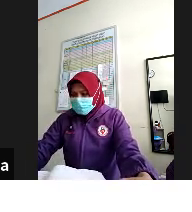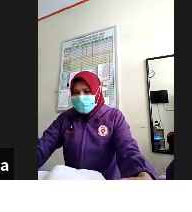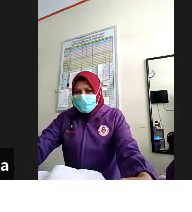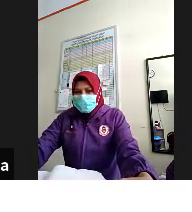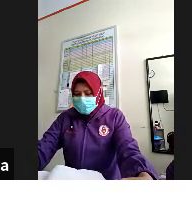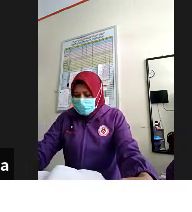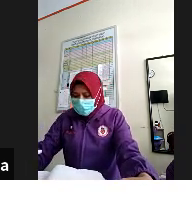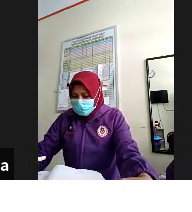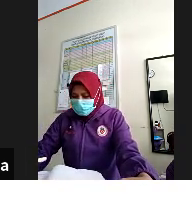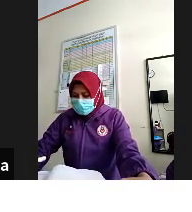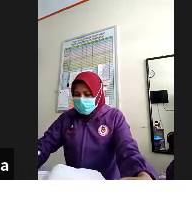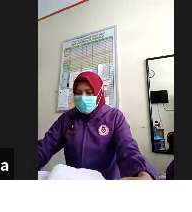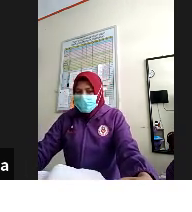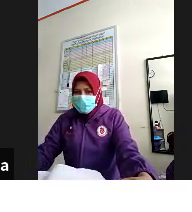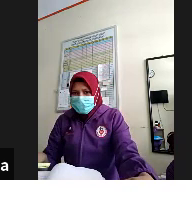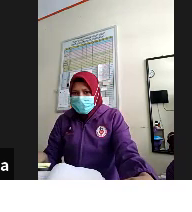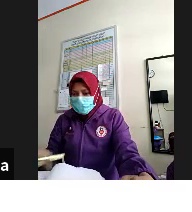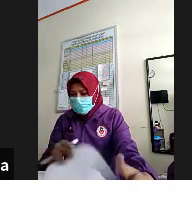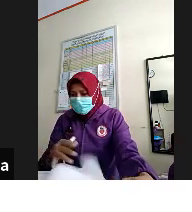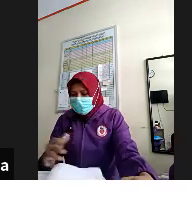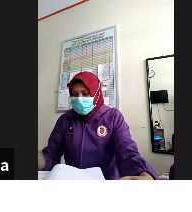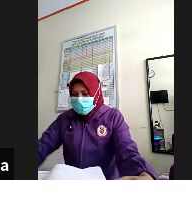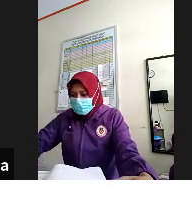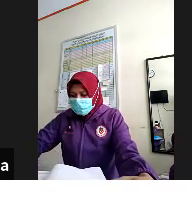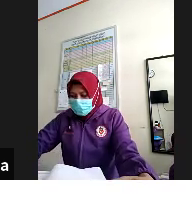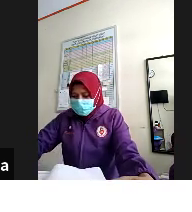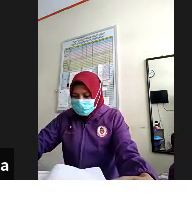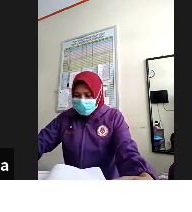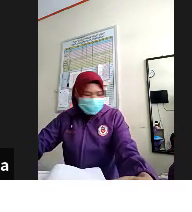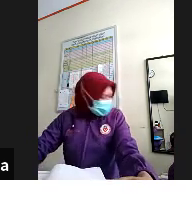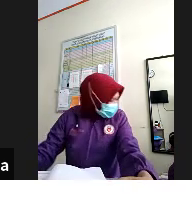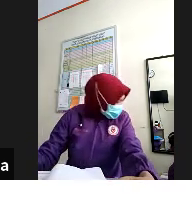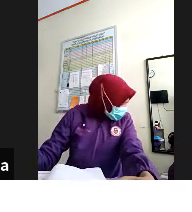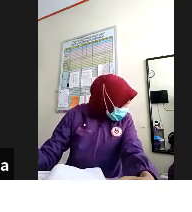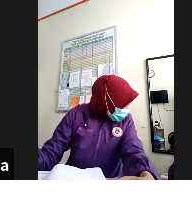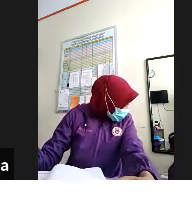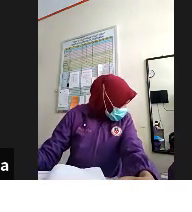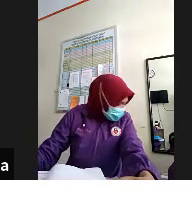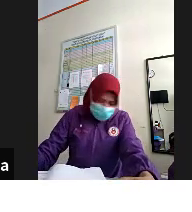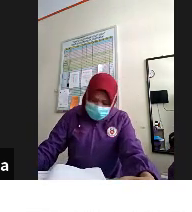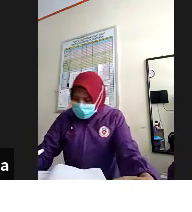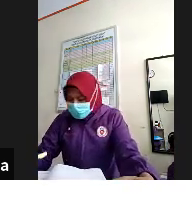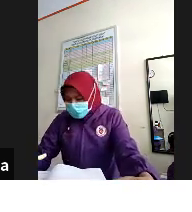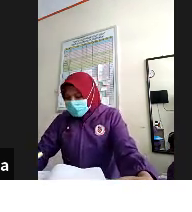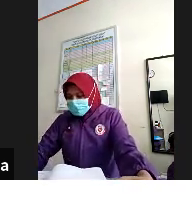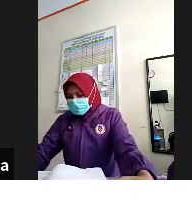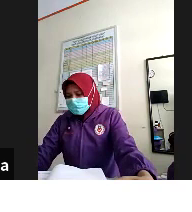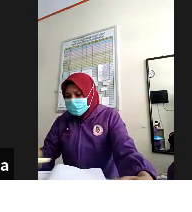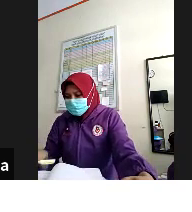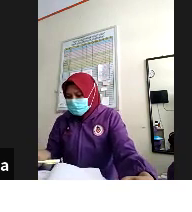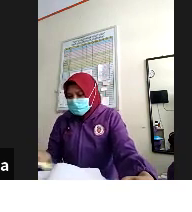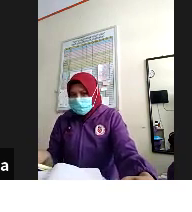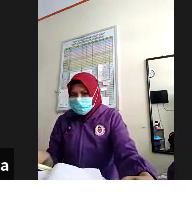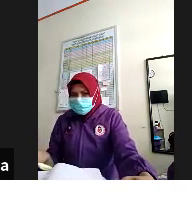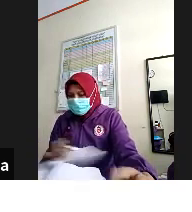agar saling menjaga dan melindungi masyarakat, keluarga, dan anak-anak yang kita dampingi. Aku sehat untuk